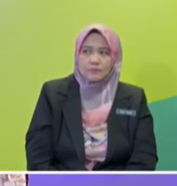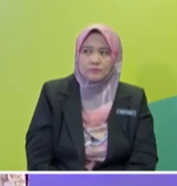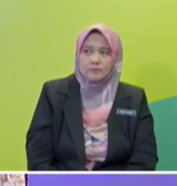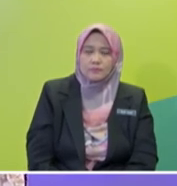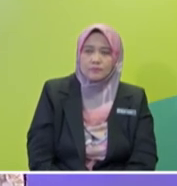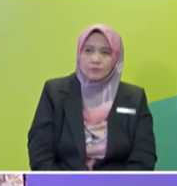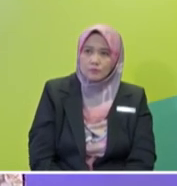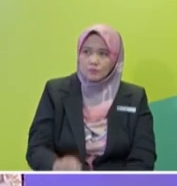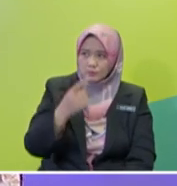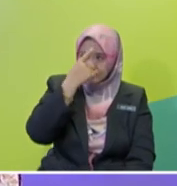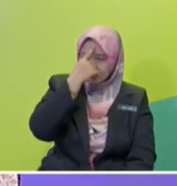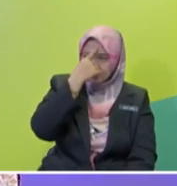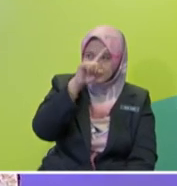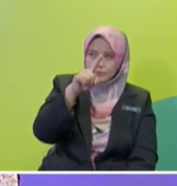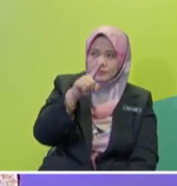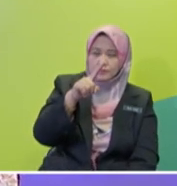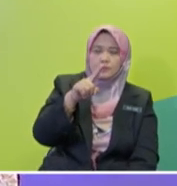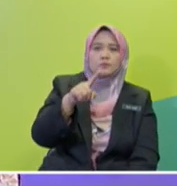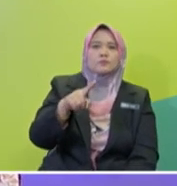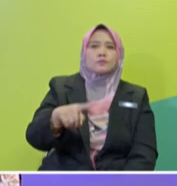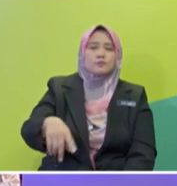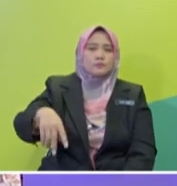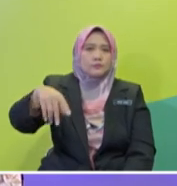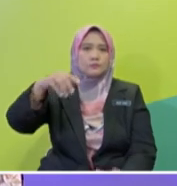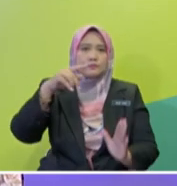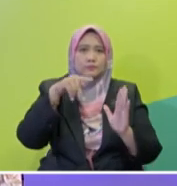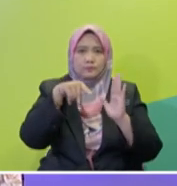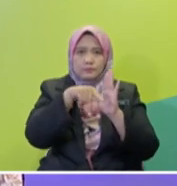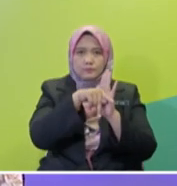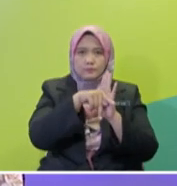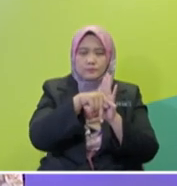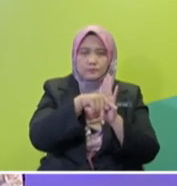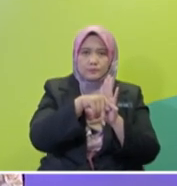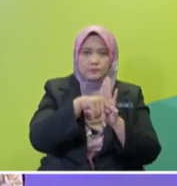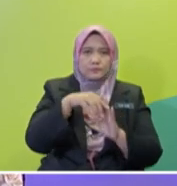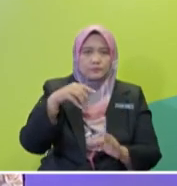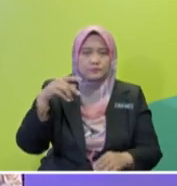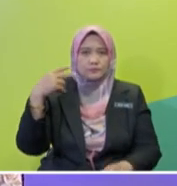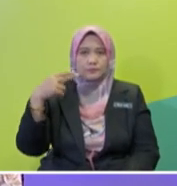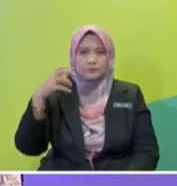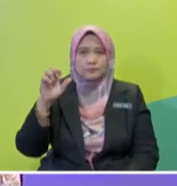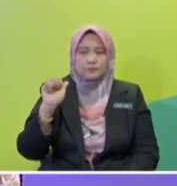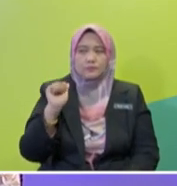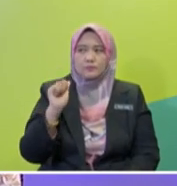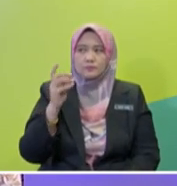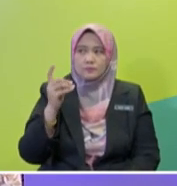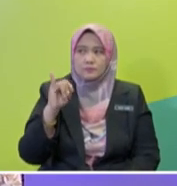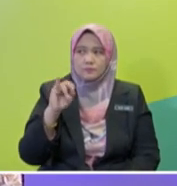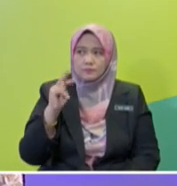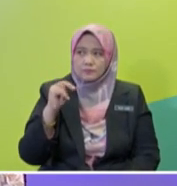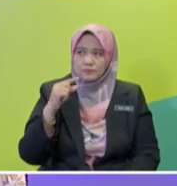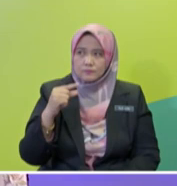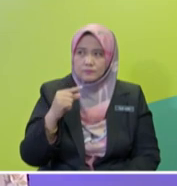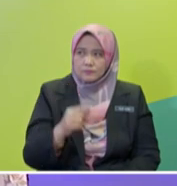untuk program heading ini juga kita sebenarnya untuk heading kayak ini lebih pedes heading kalau